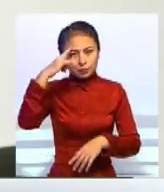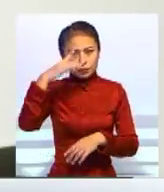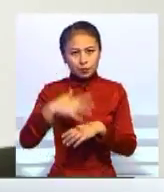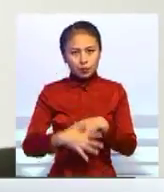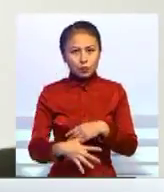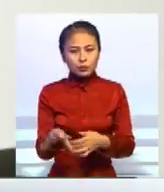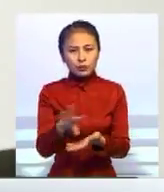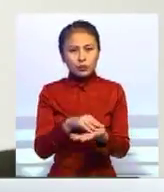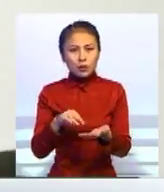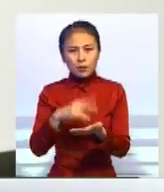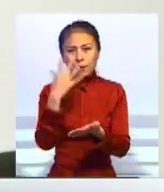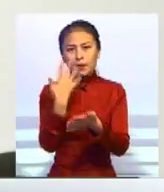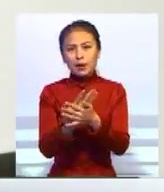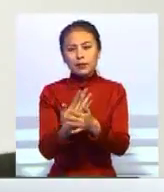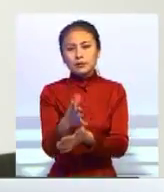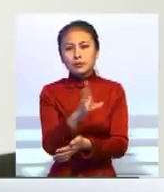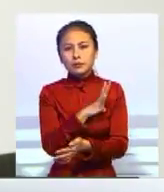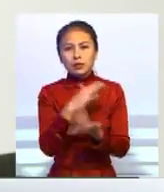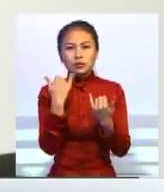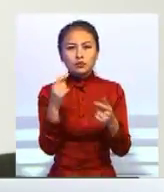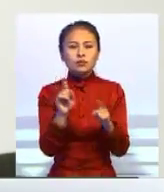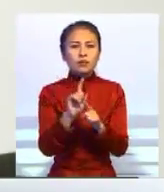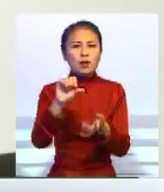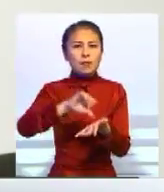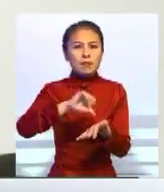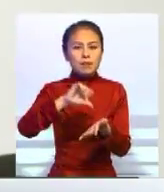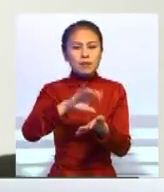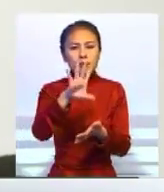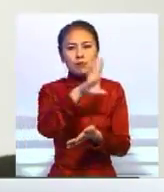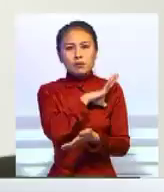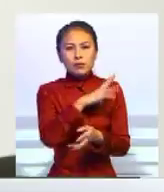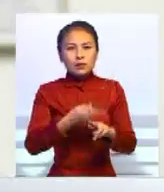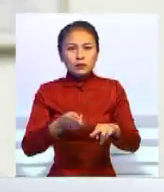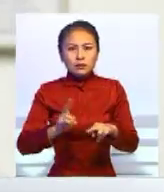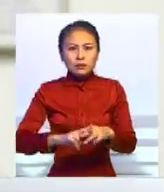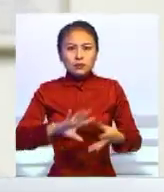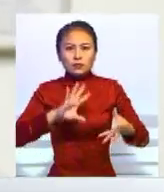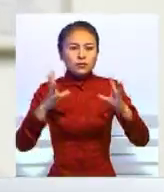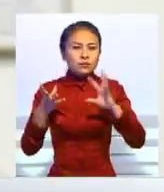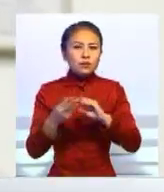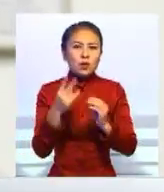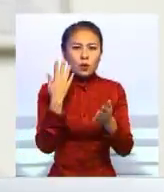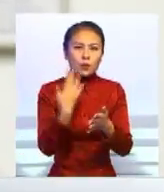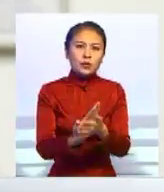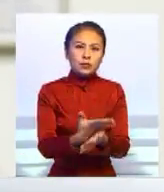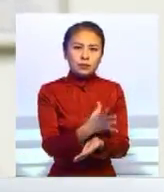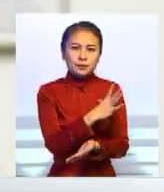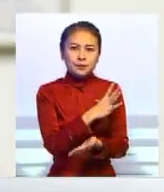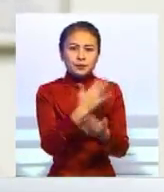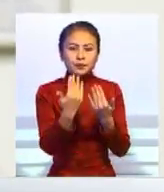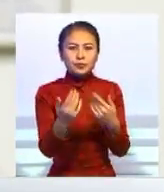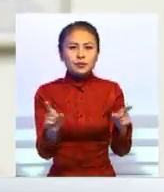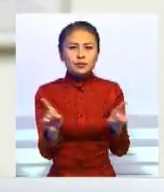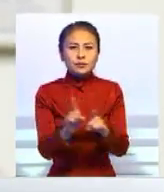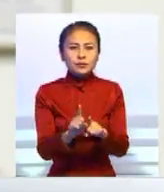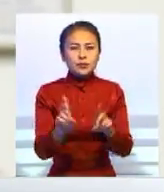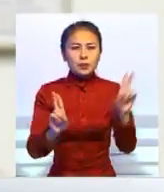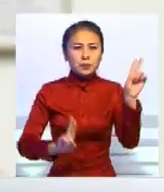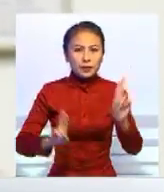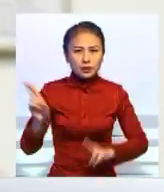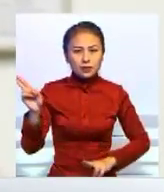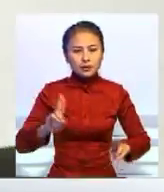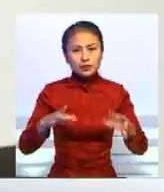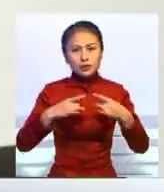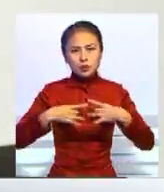да бір рет таныттық. Грузия кешенінде баламалы энергия көздерін барынша көрсеттік. Сондай-ақ мәдениет пен салт-дәстүрімізді ұсындық.